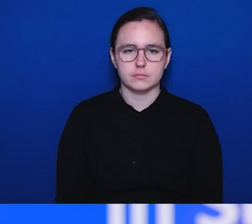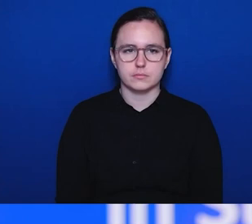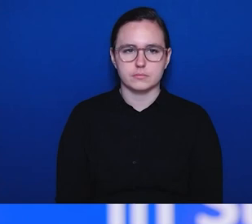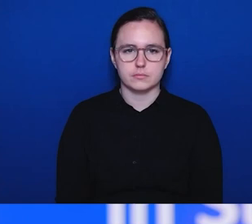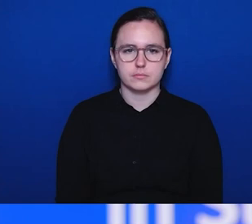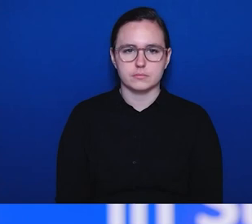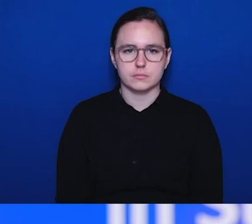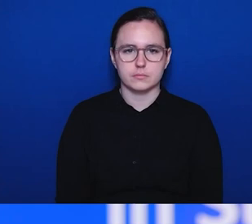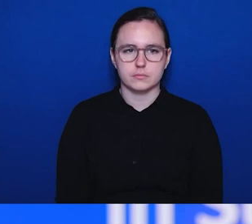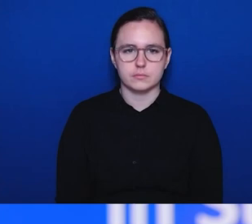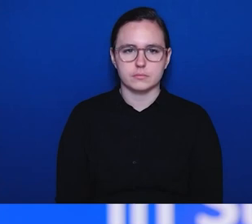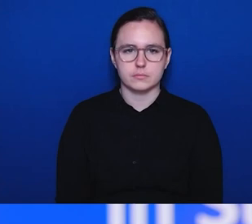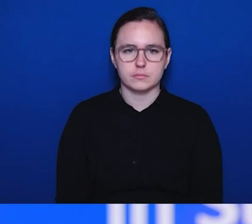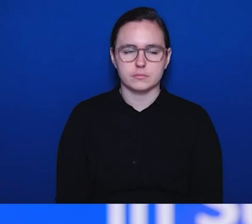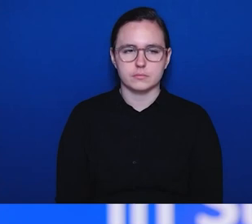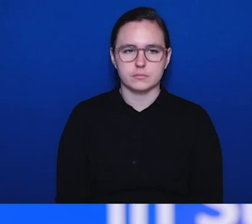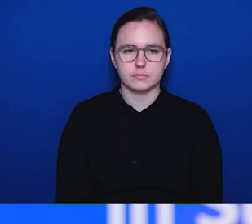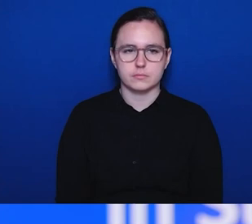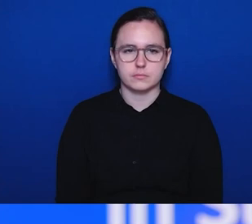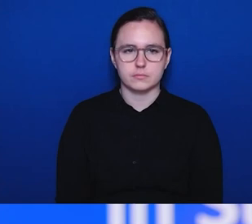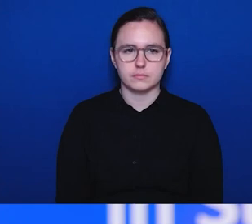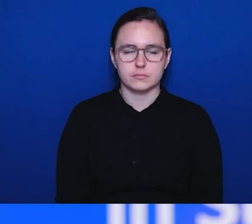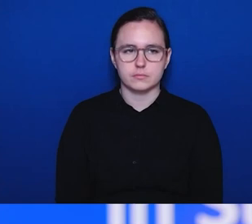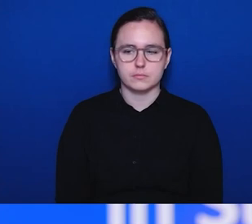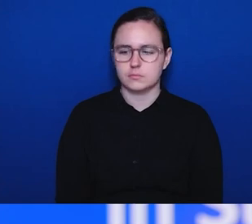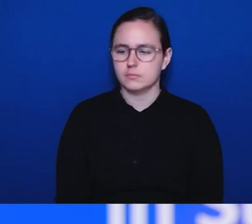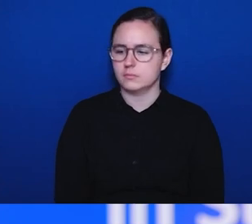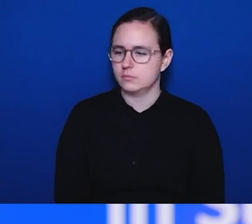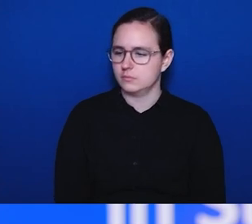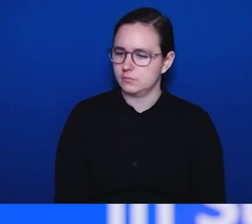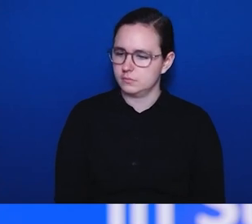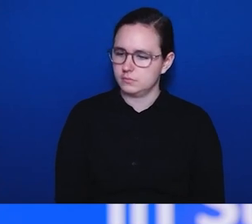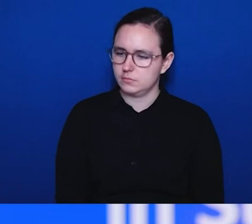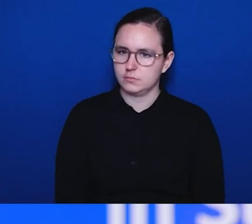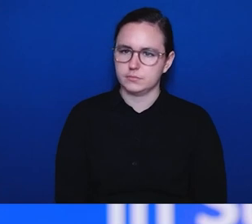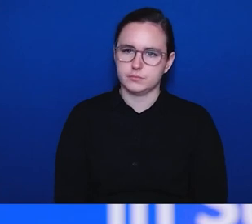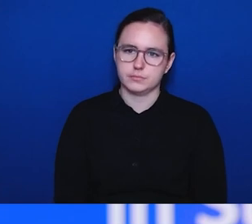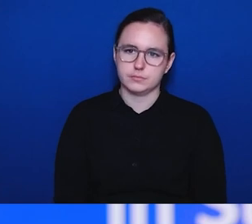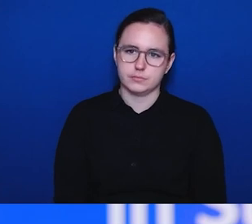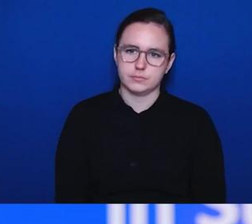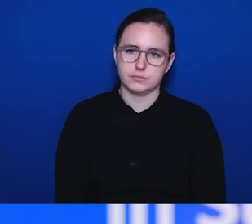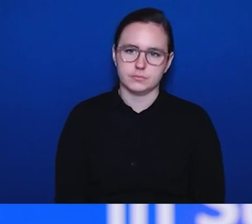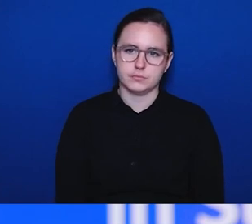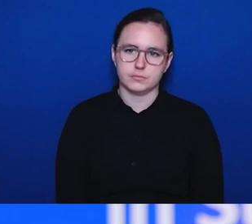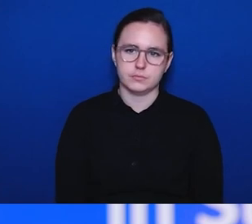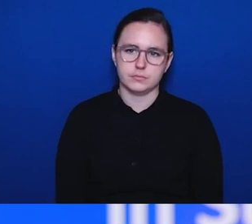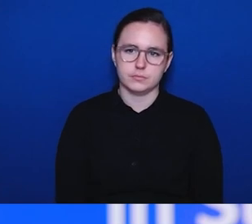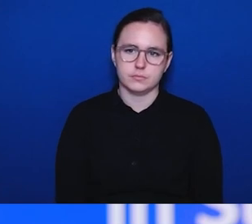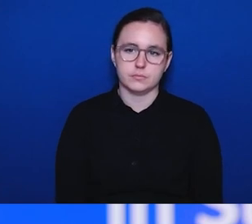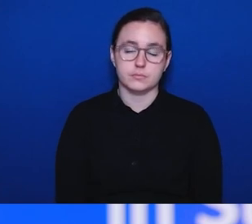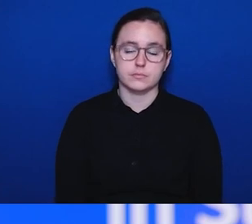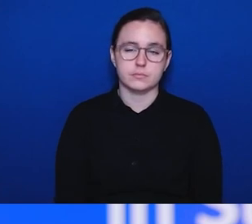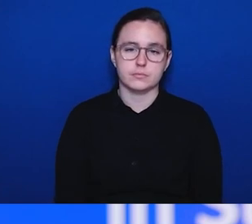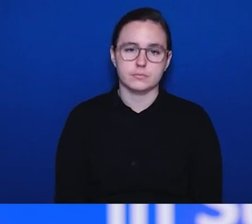La chose qui était entre nous et une réussite, c'était le gouvernement de l'époque. Donc, on avait un